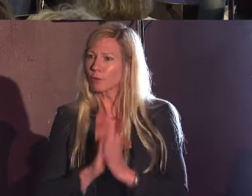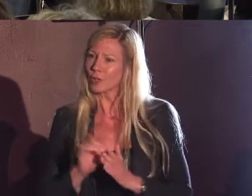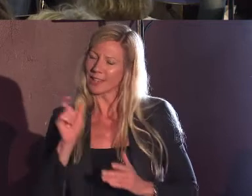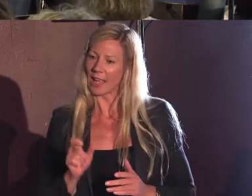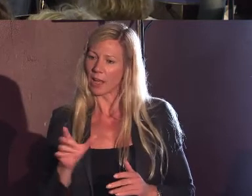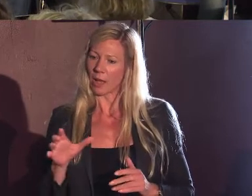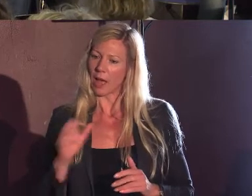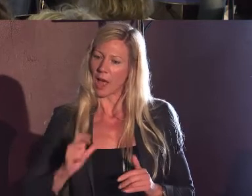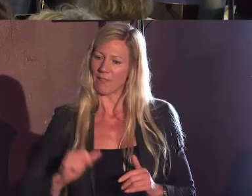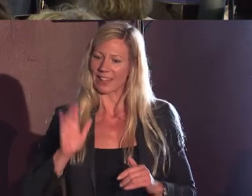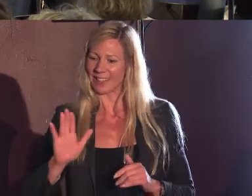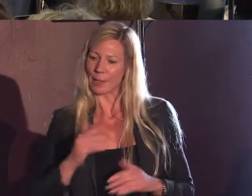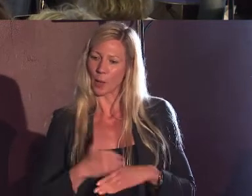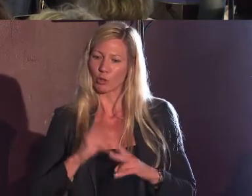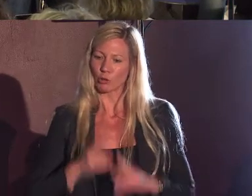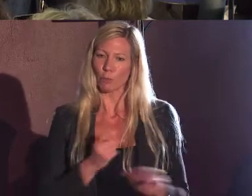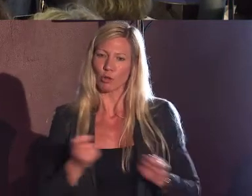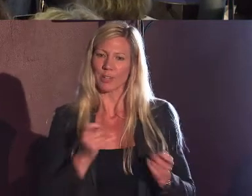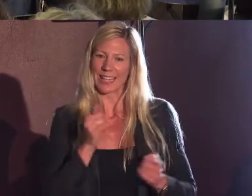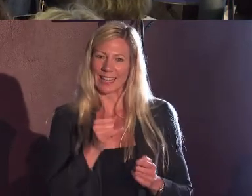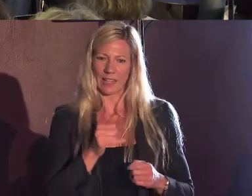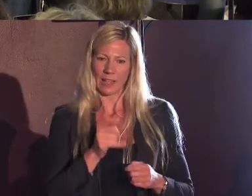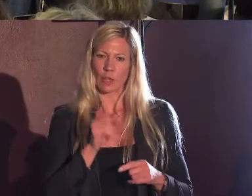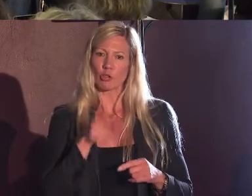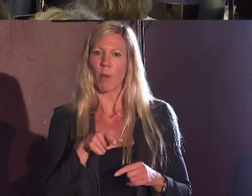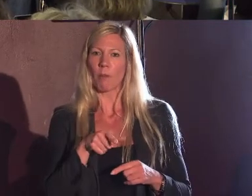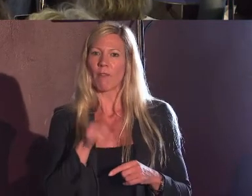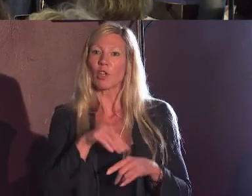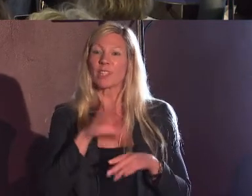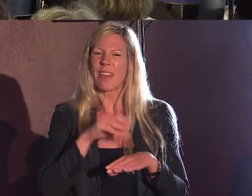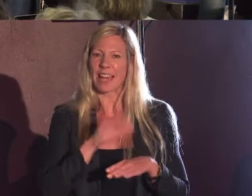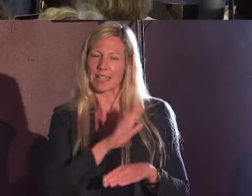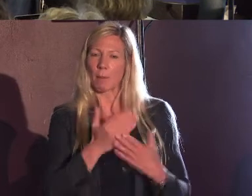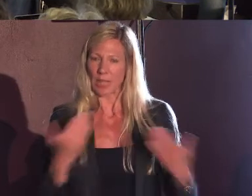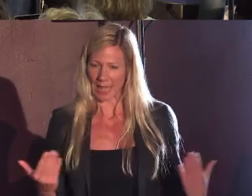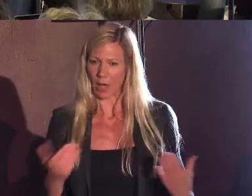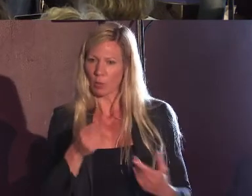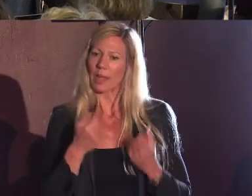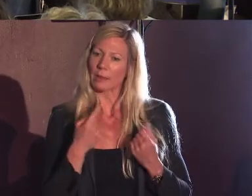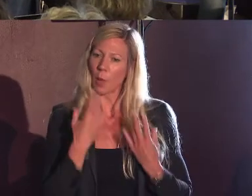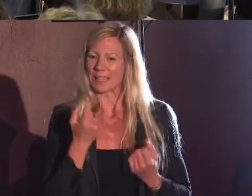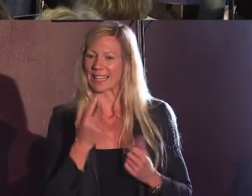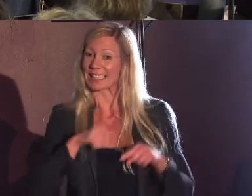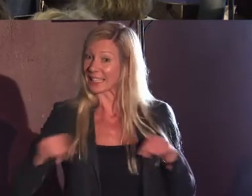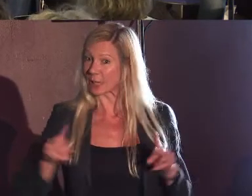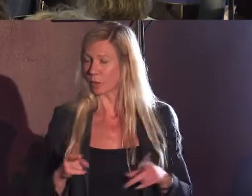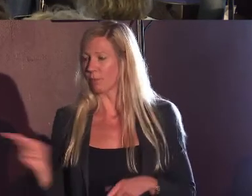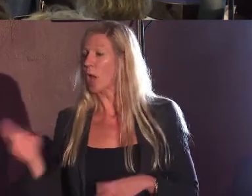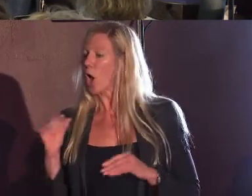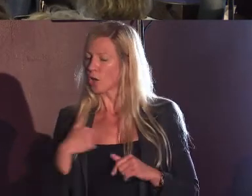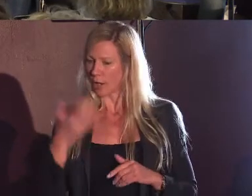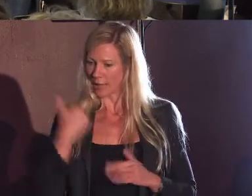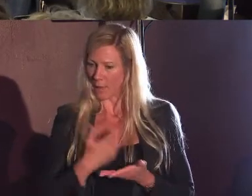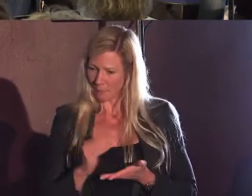som ledamot i styrelsen för Sveriges museer och ställa lite statistik. Precis, jag får börja. Jag tror jag ska börja